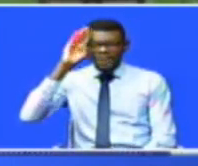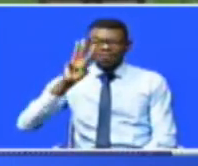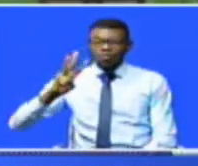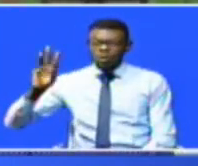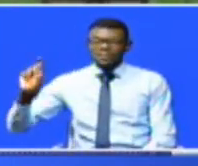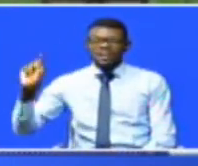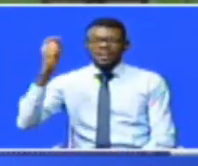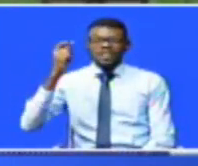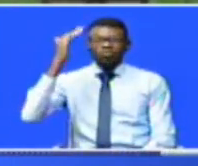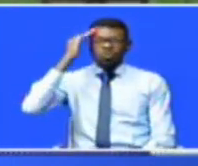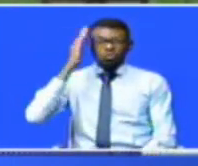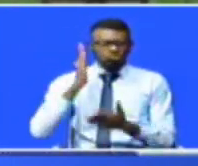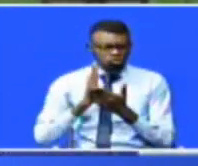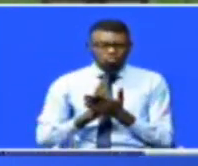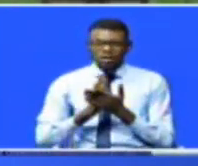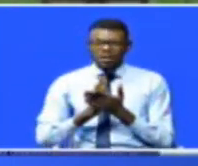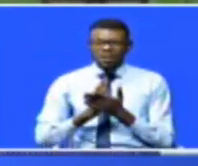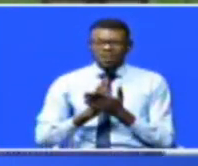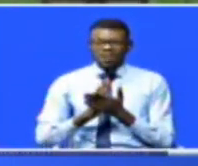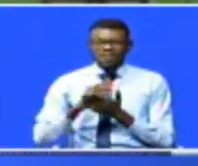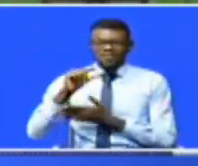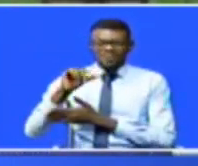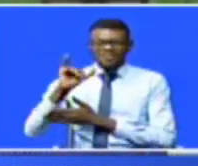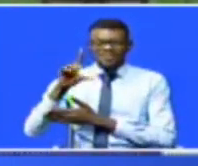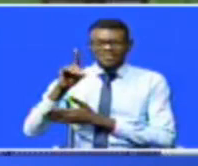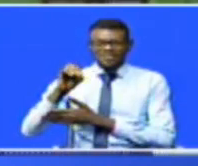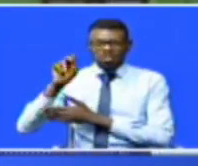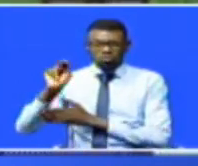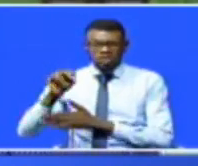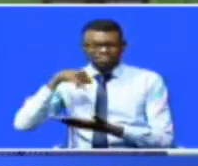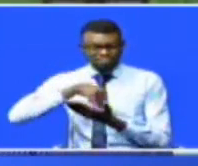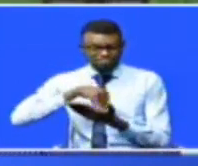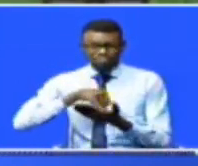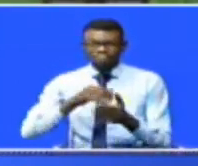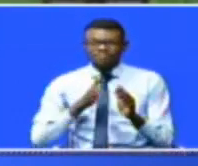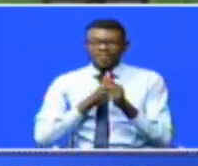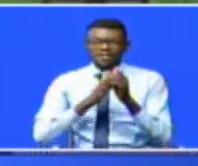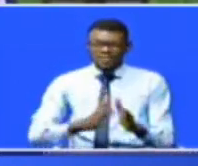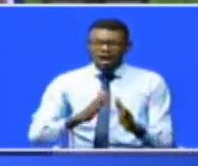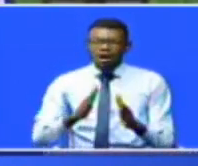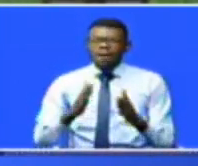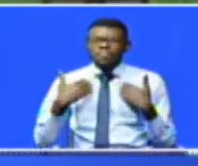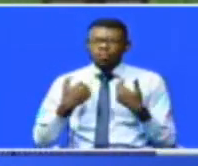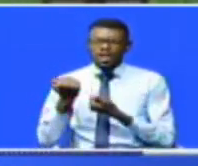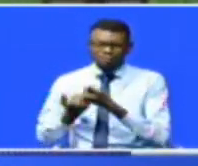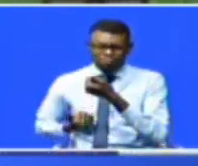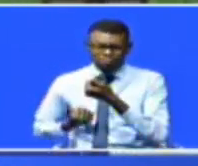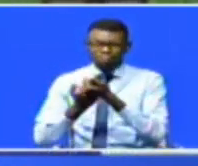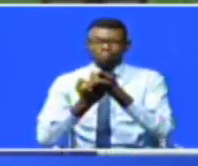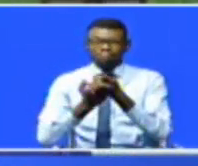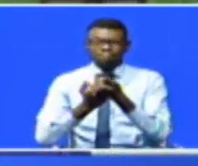kwamba Mheshimiwa Gideon Moi ni miongoni mwa wale viongozi katika taifa hili ambao wanapigiwa upato